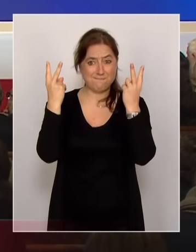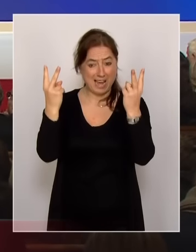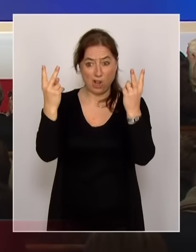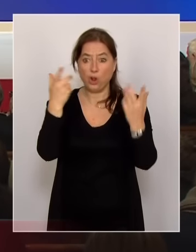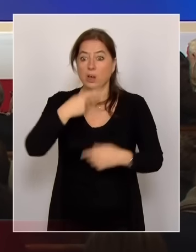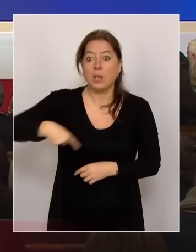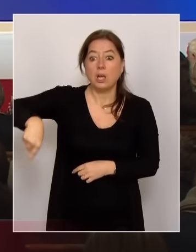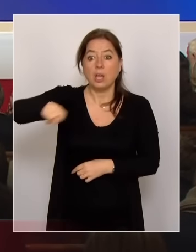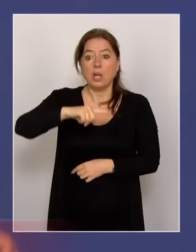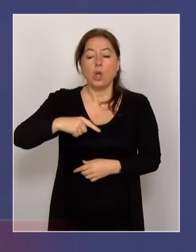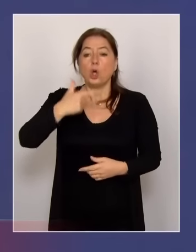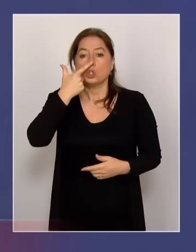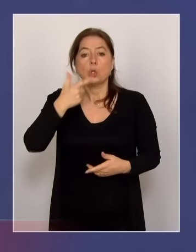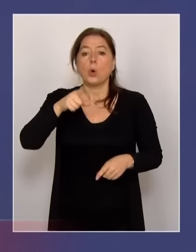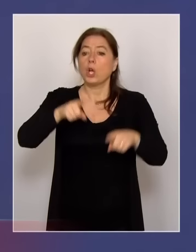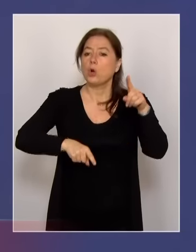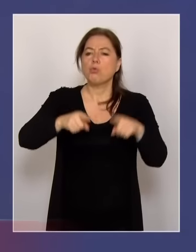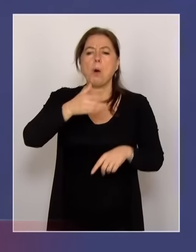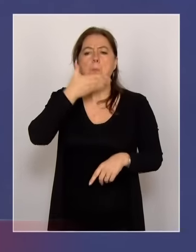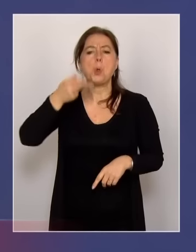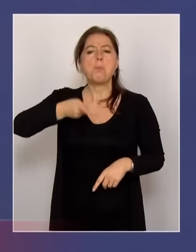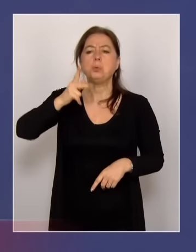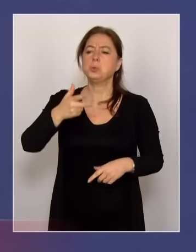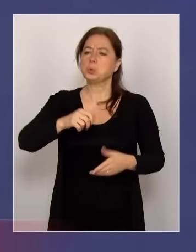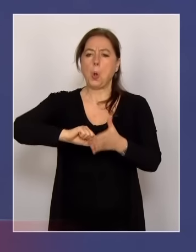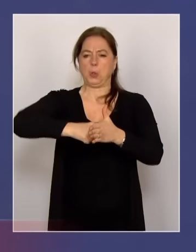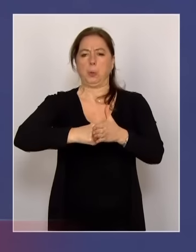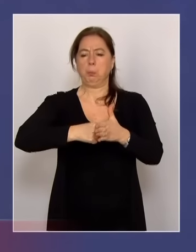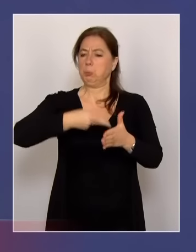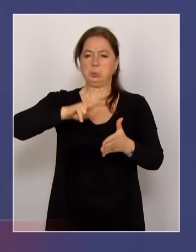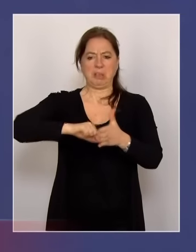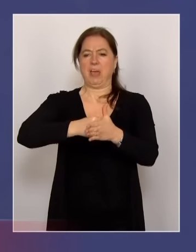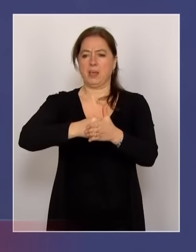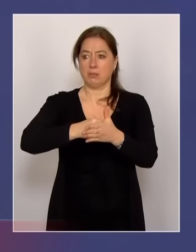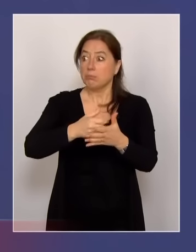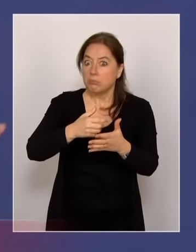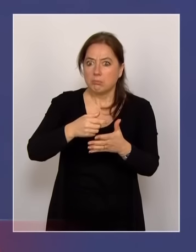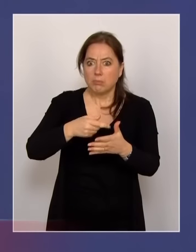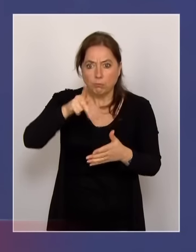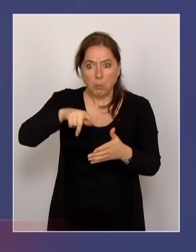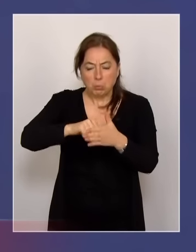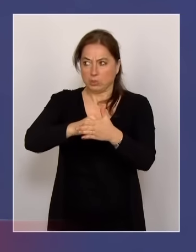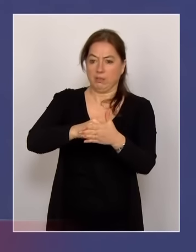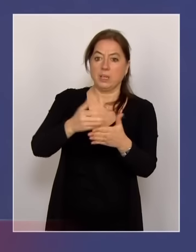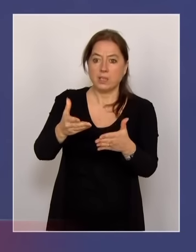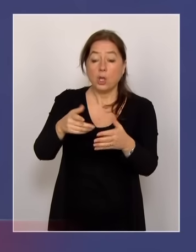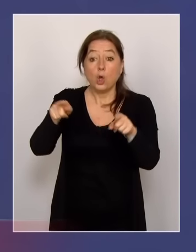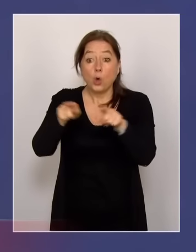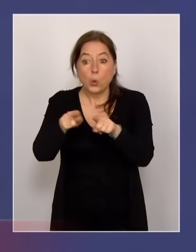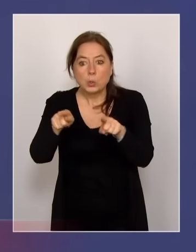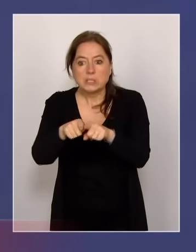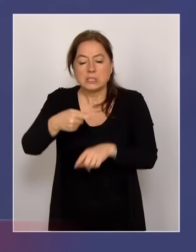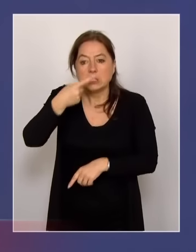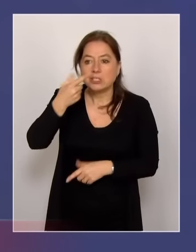approches autoritaires seraient plus efficaces ou attractives, menacées aussi parce que nos rêves, nos récits sont de moins en moins